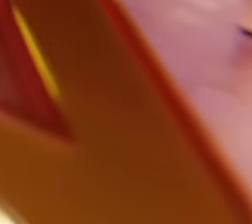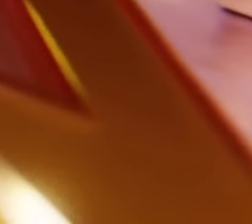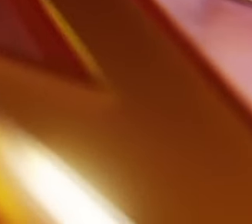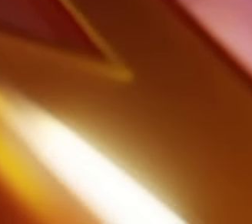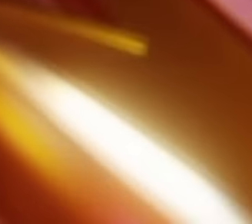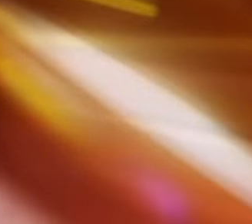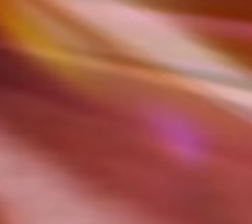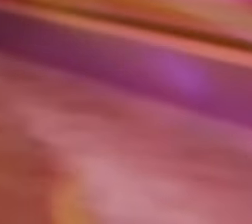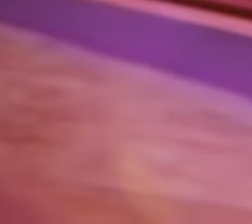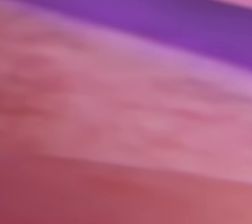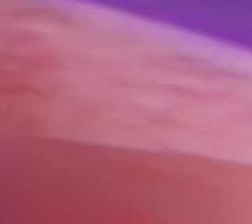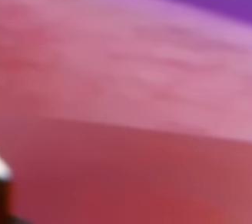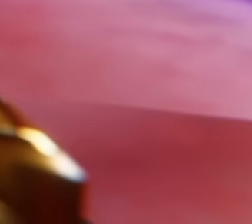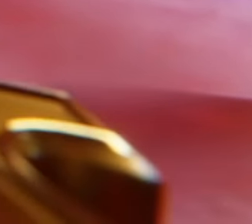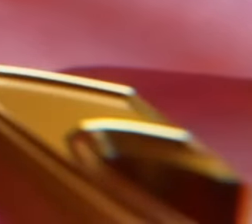ya